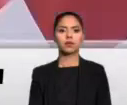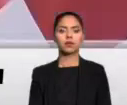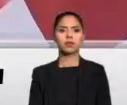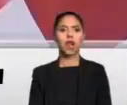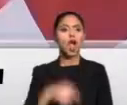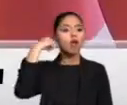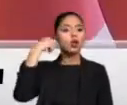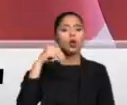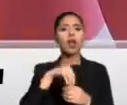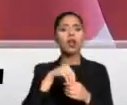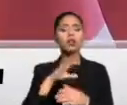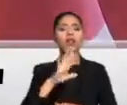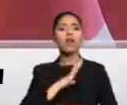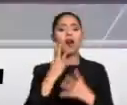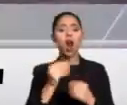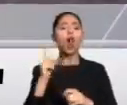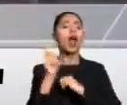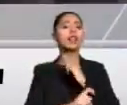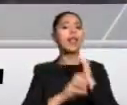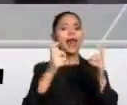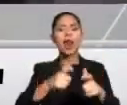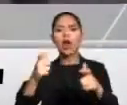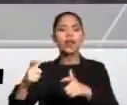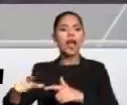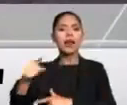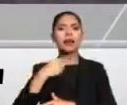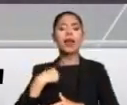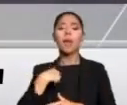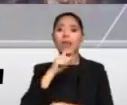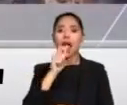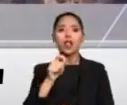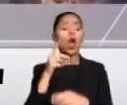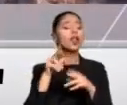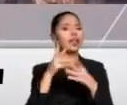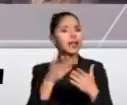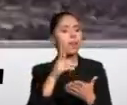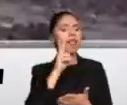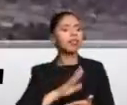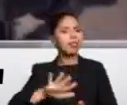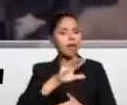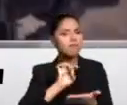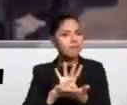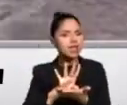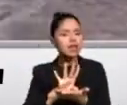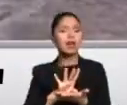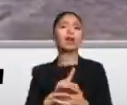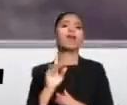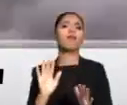Suriye'de var olan terör bölgeleri ya bize söz verildiği şekilde temizlenir